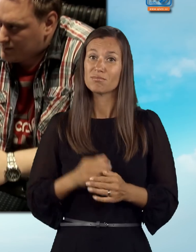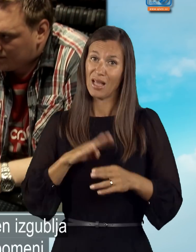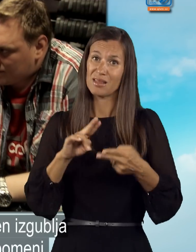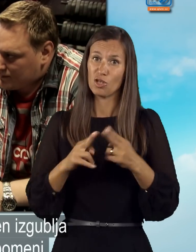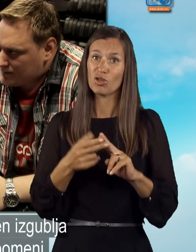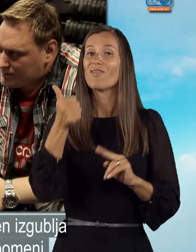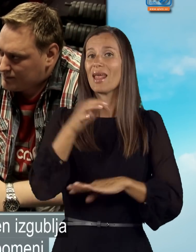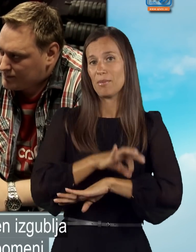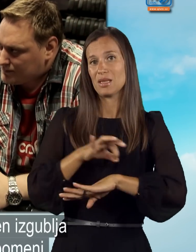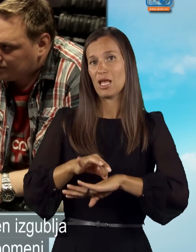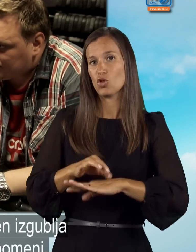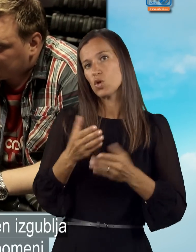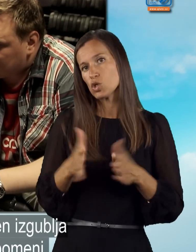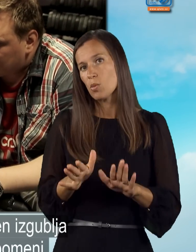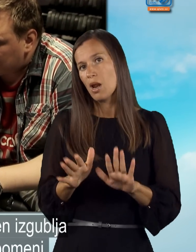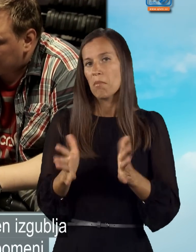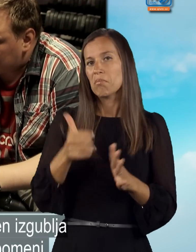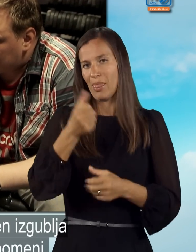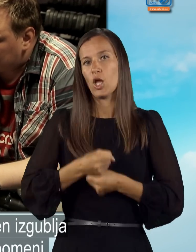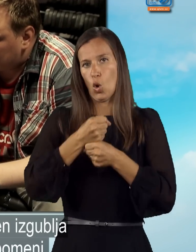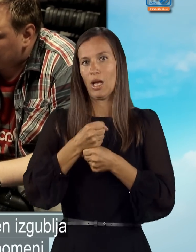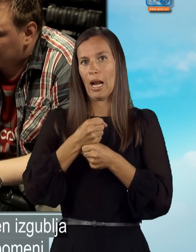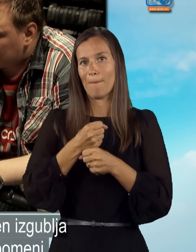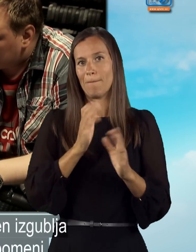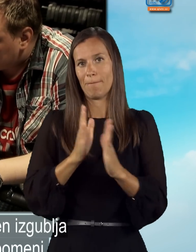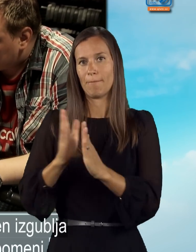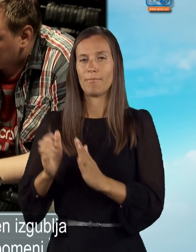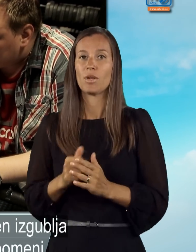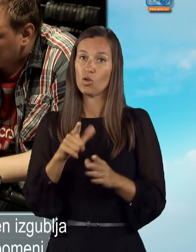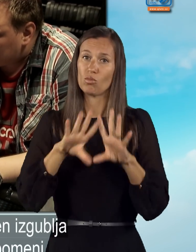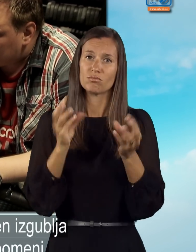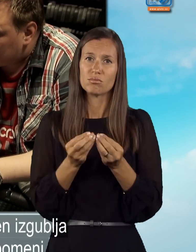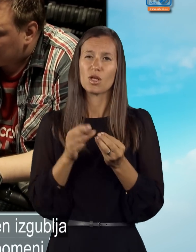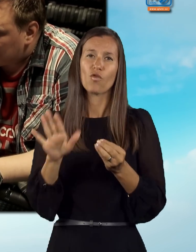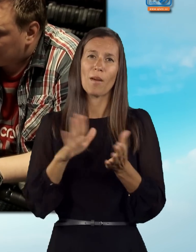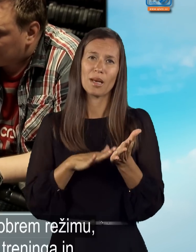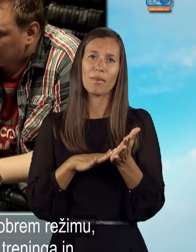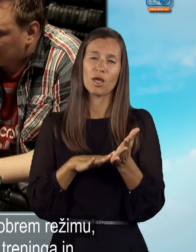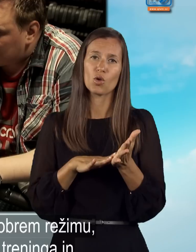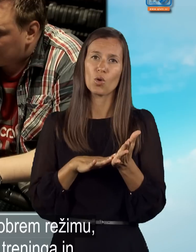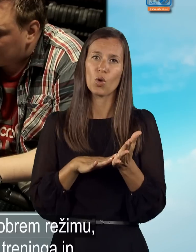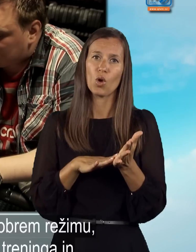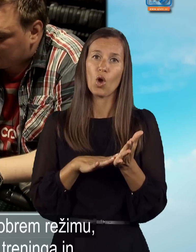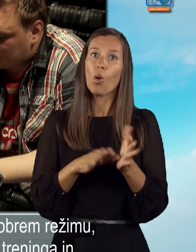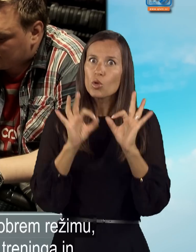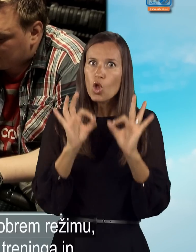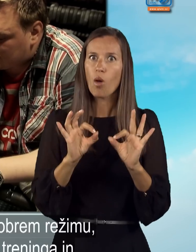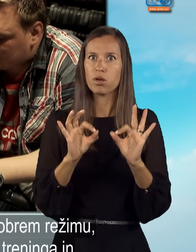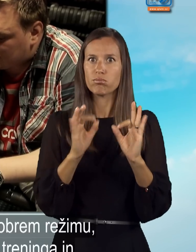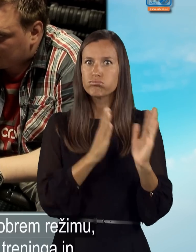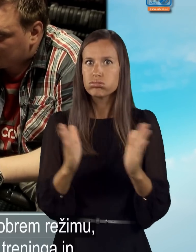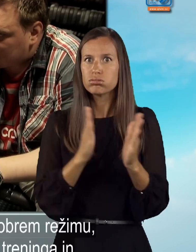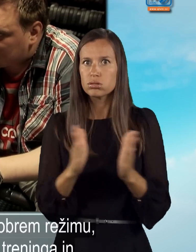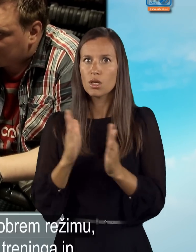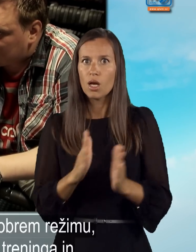na način, da se v enem tednu izgublja po 1 kg. Kar pomeni v tvojem primeru, da bi ob dobrem